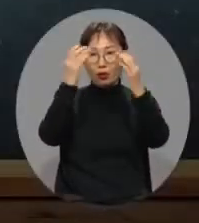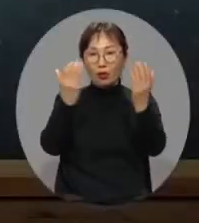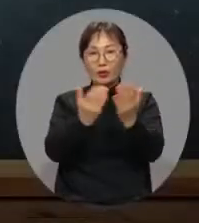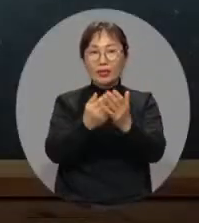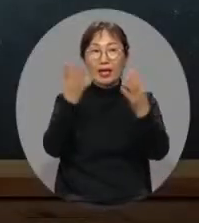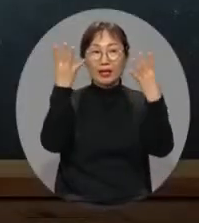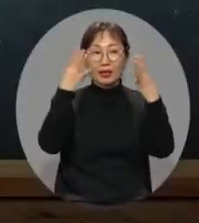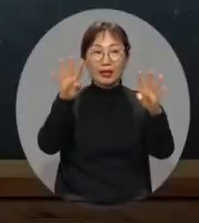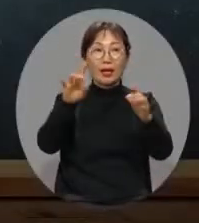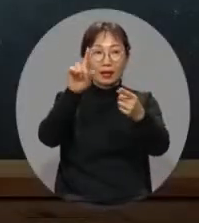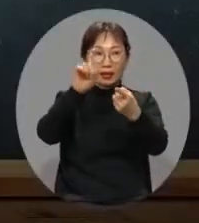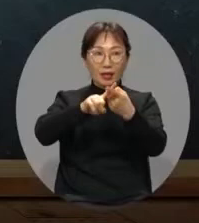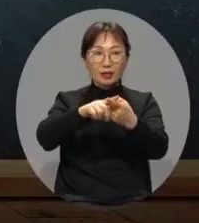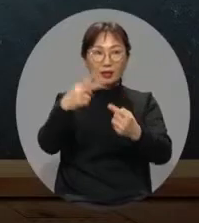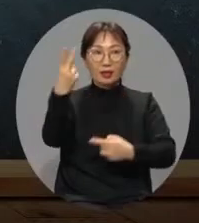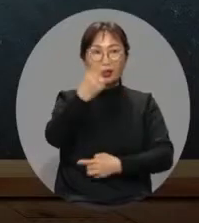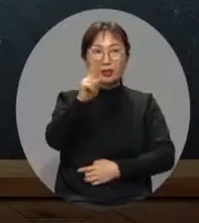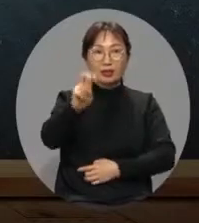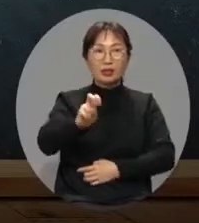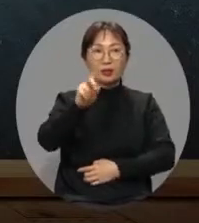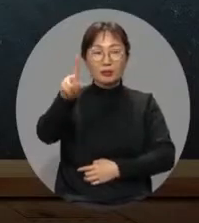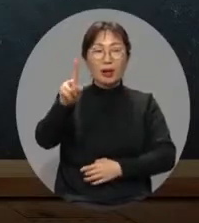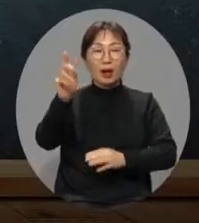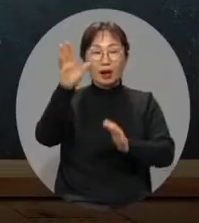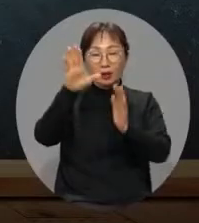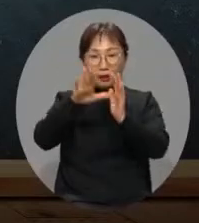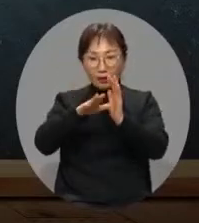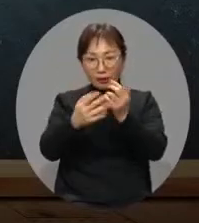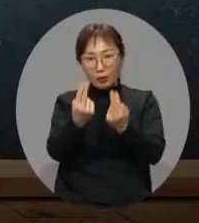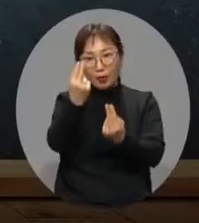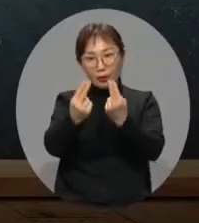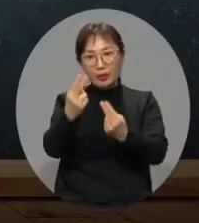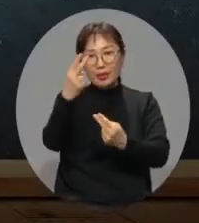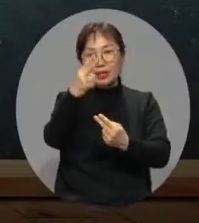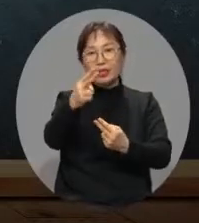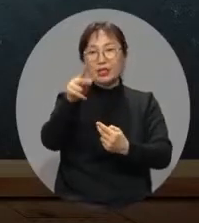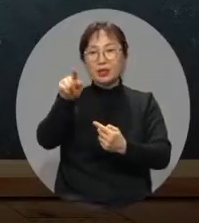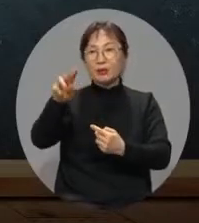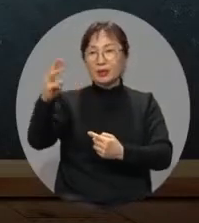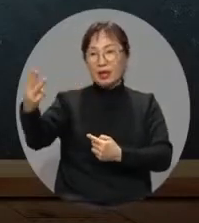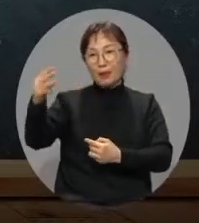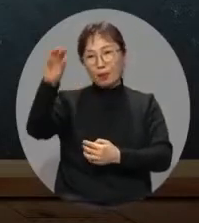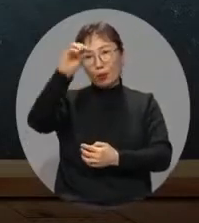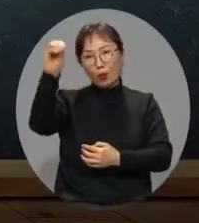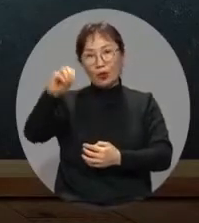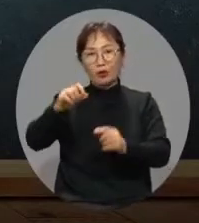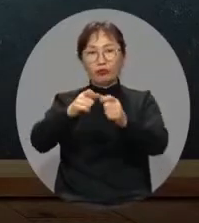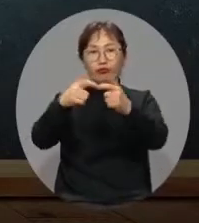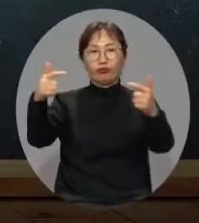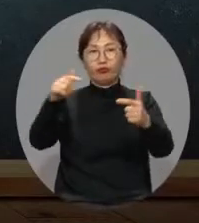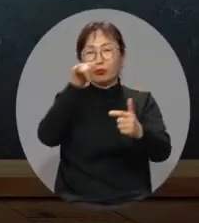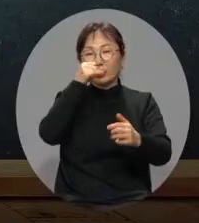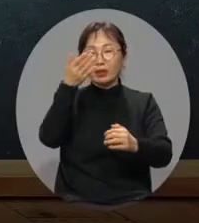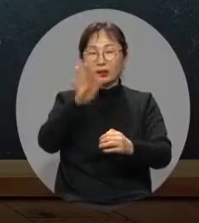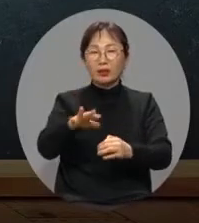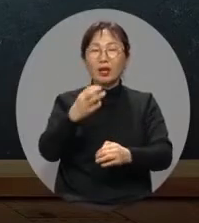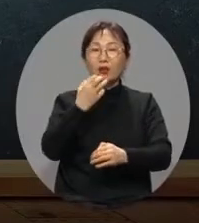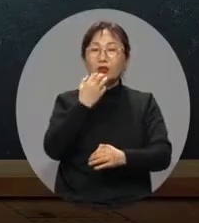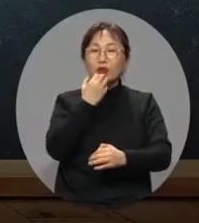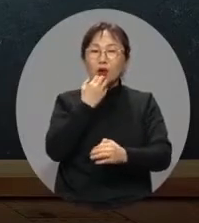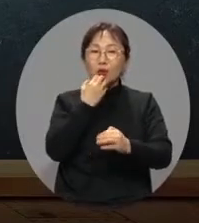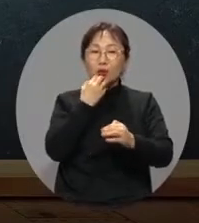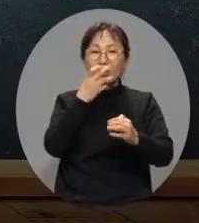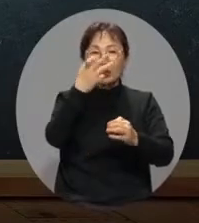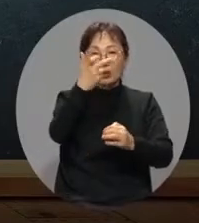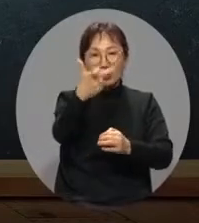정시 선발 비율은 2021 학년도 대비 1.3% 포인트 증가했고 특히 서울 16개 주요